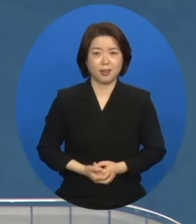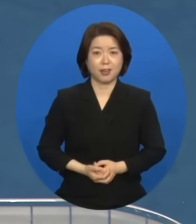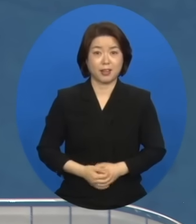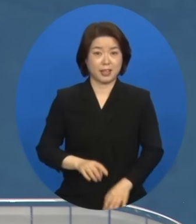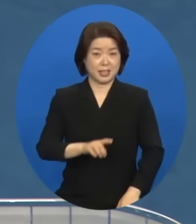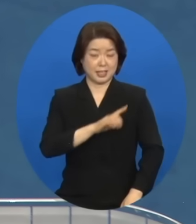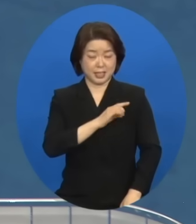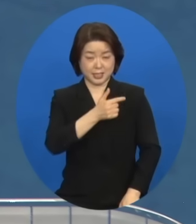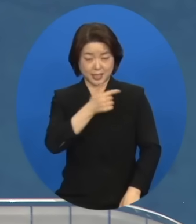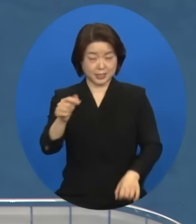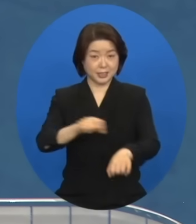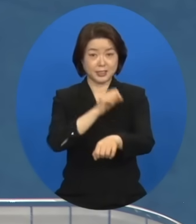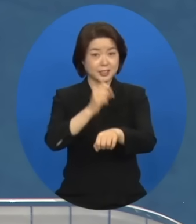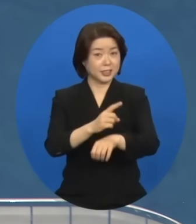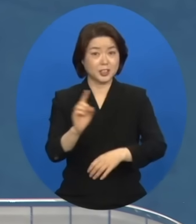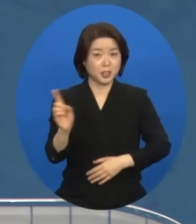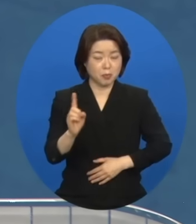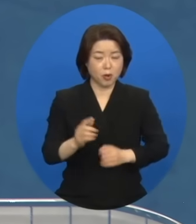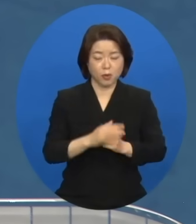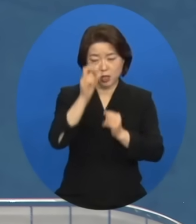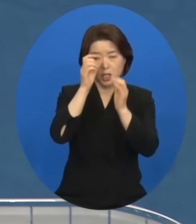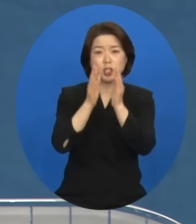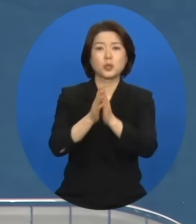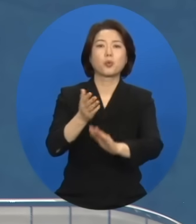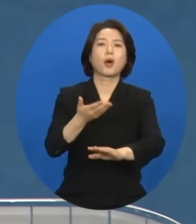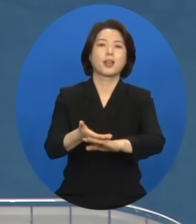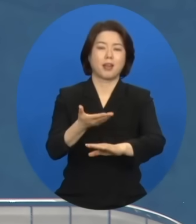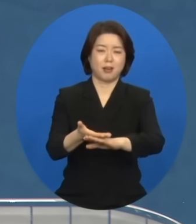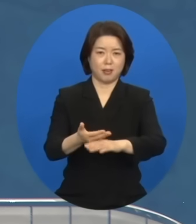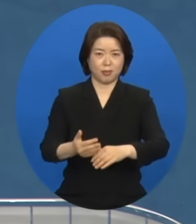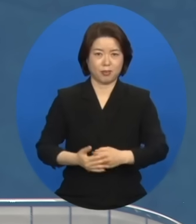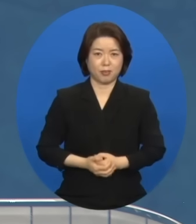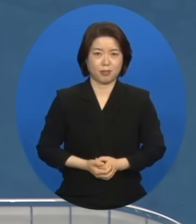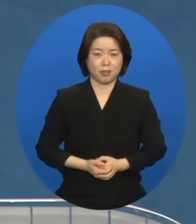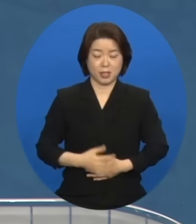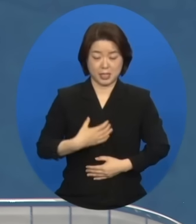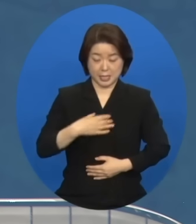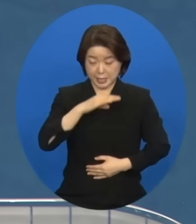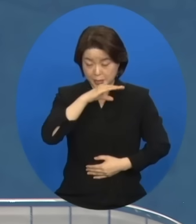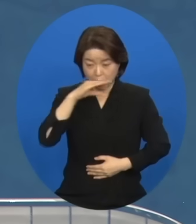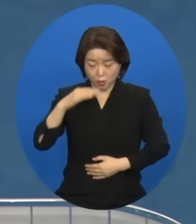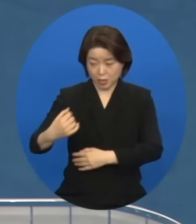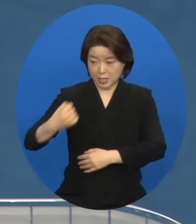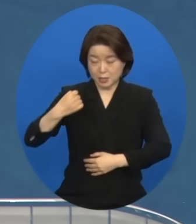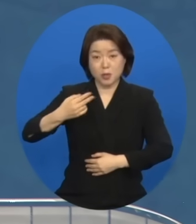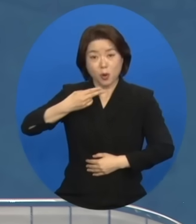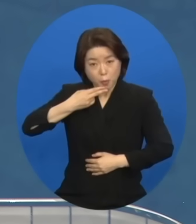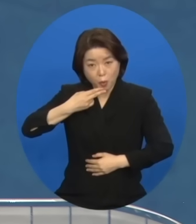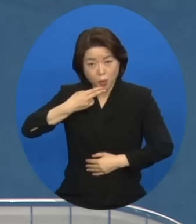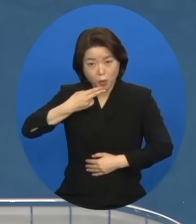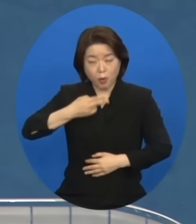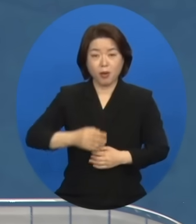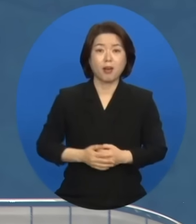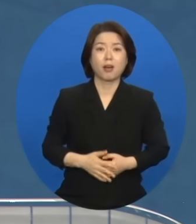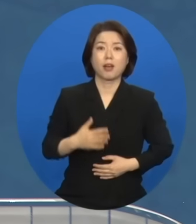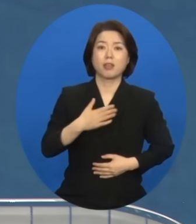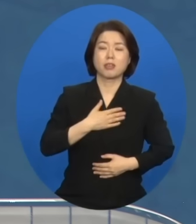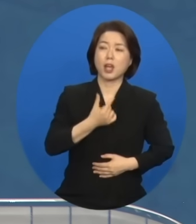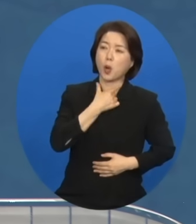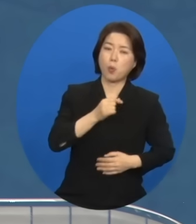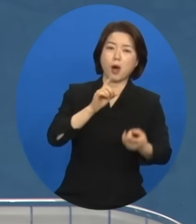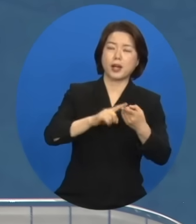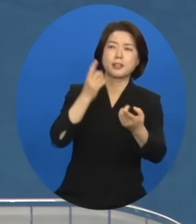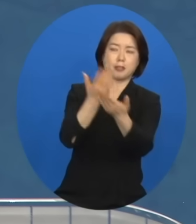가장 큰 특징은 기도가 다른 거예요. 경건의 능력이 없는 사람은 내가 원하는